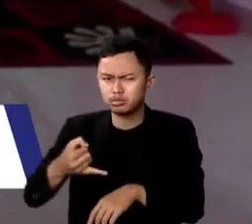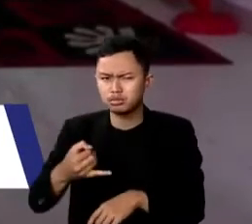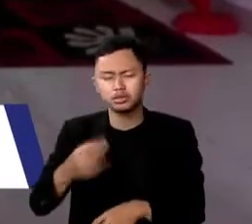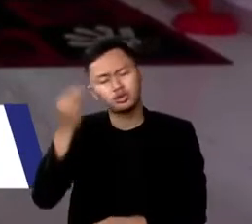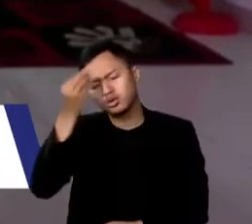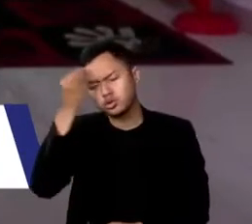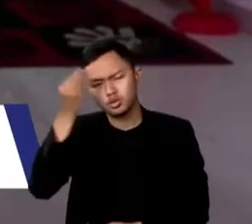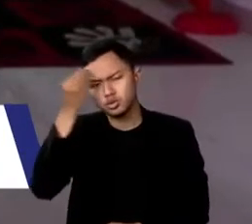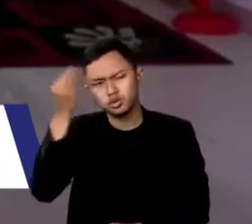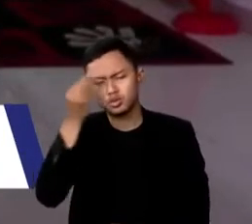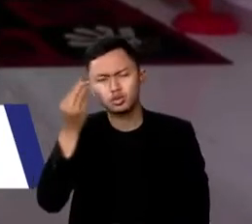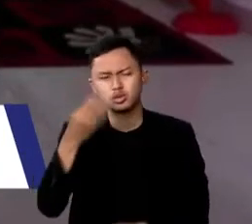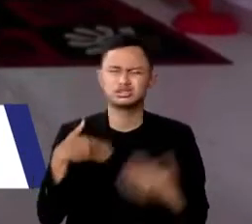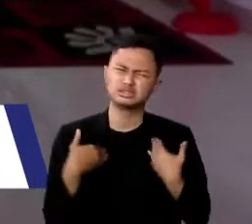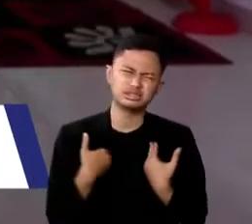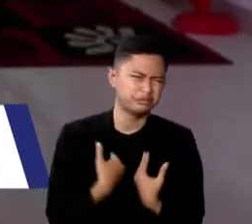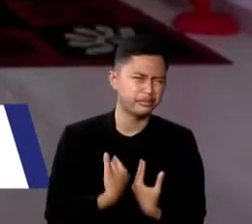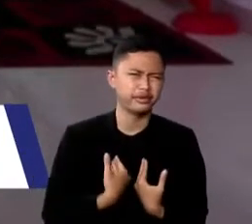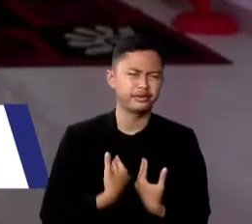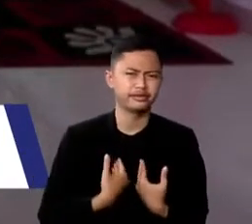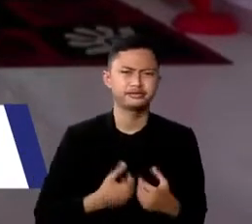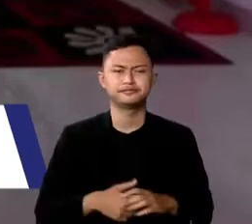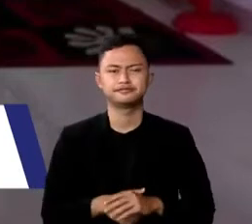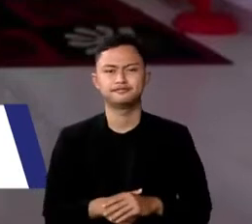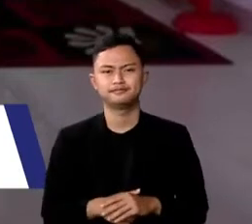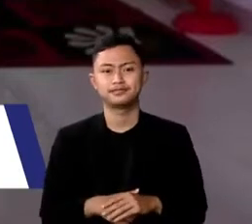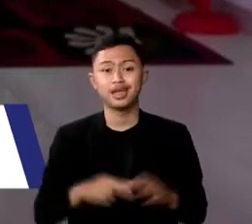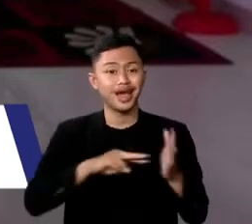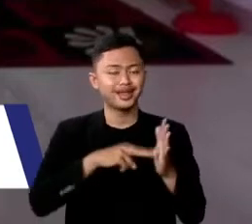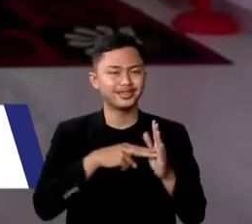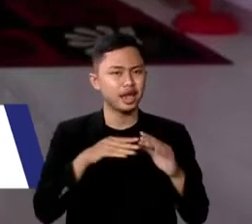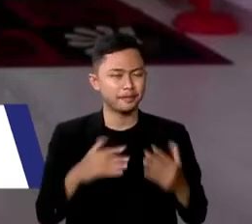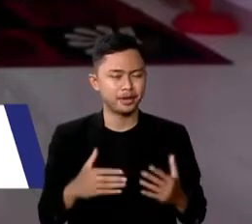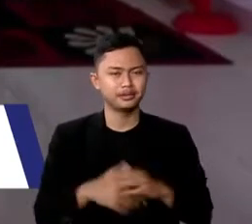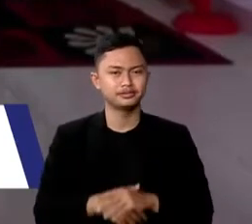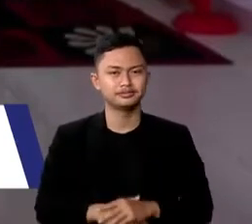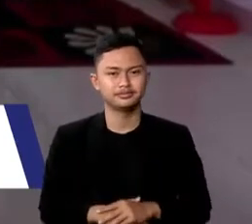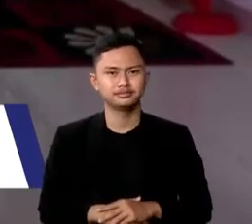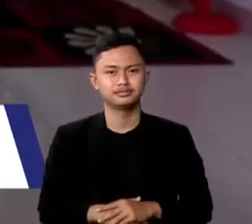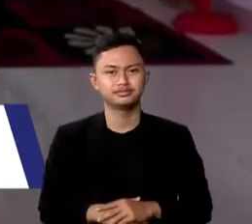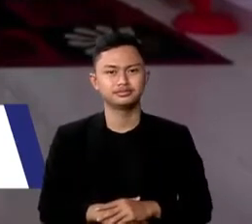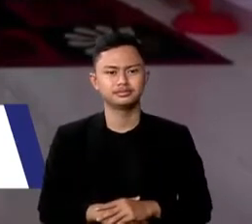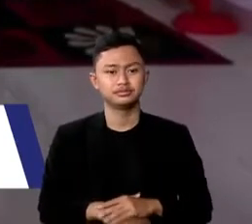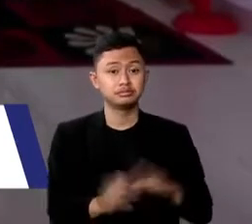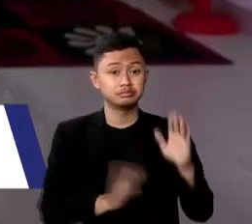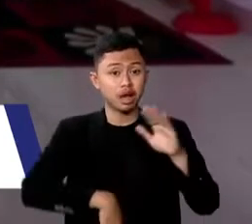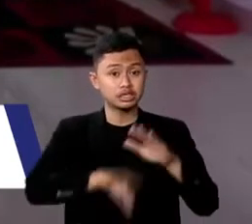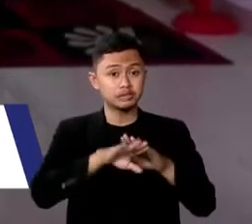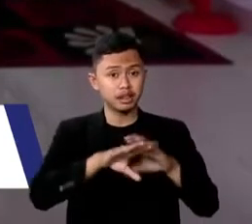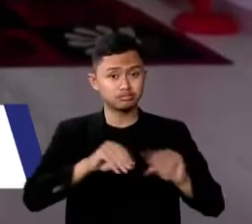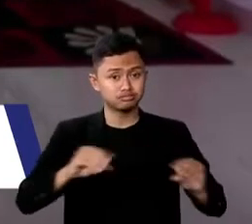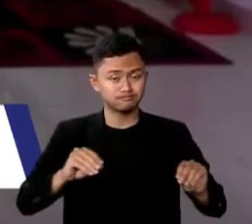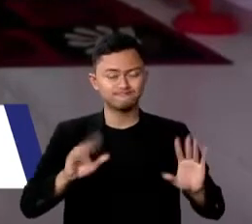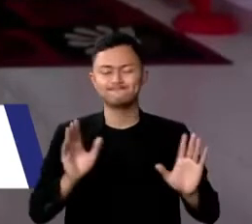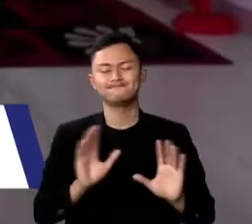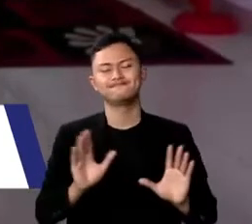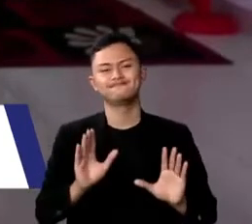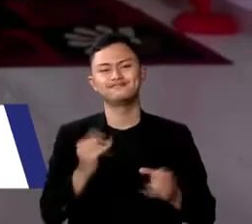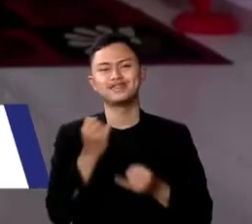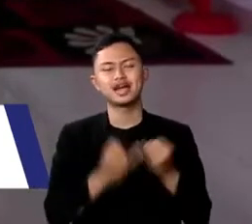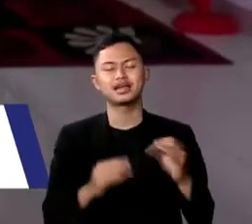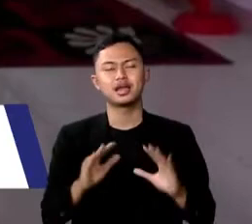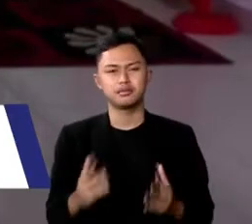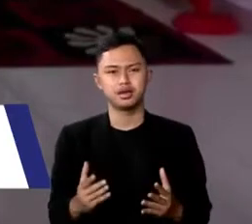memang bikin pusing memang pingin lelah antara artinya akhirnya kontraproduktif menjadi tidak optimal bahkan